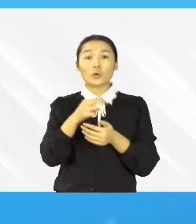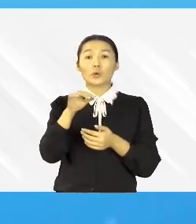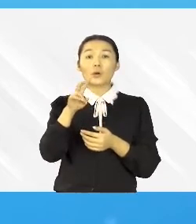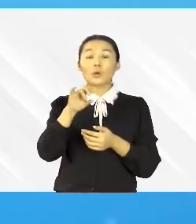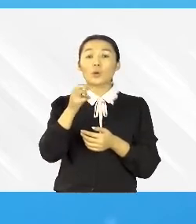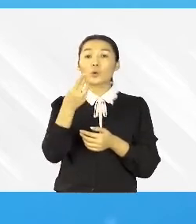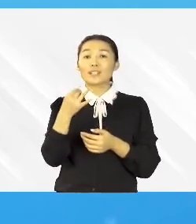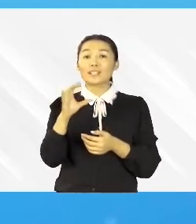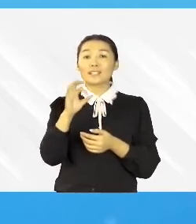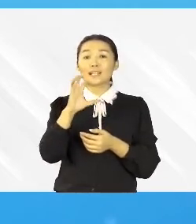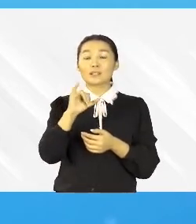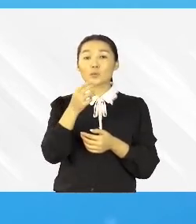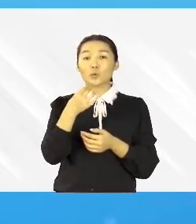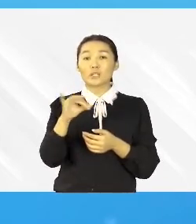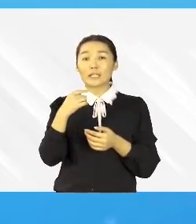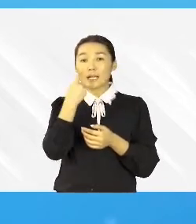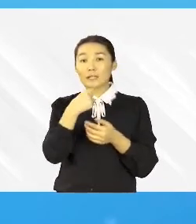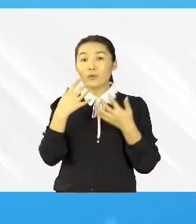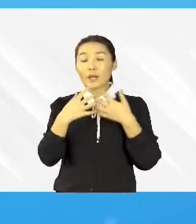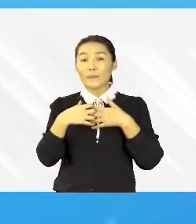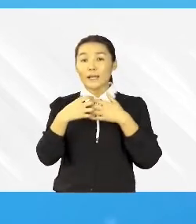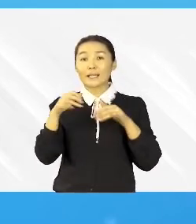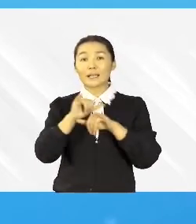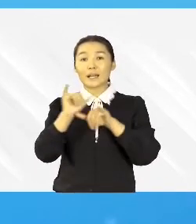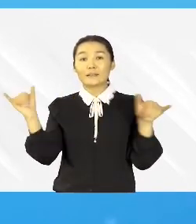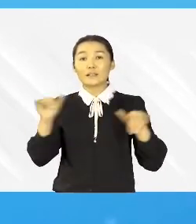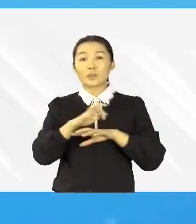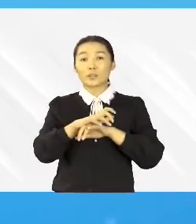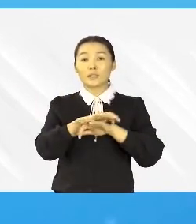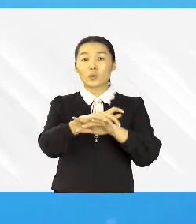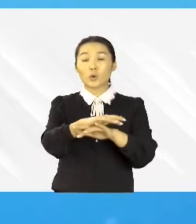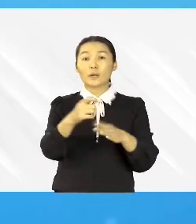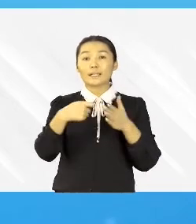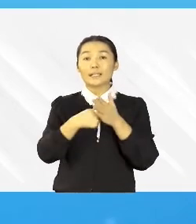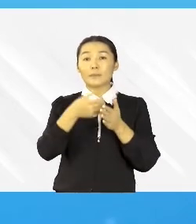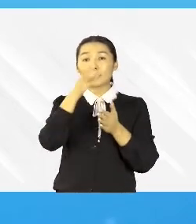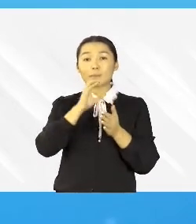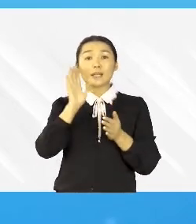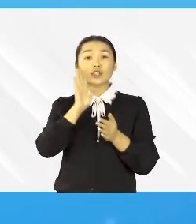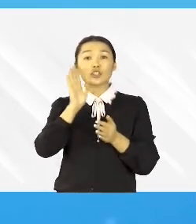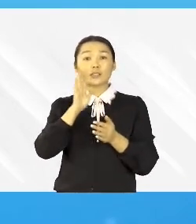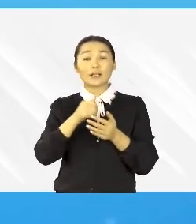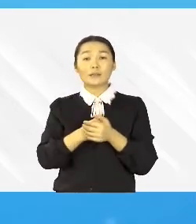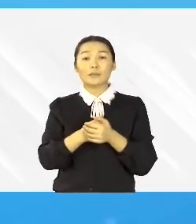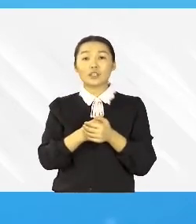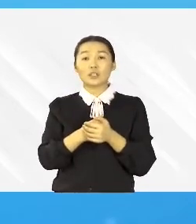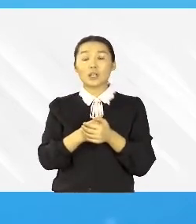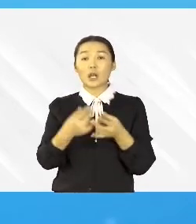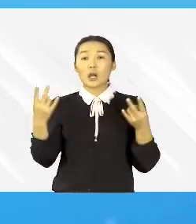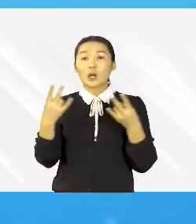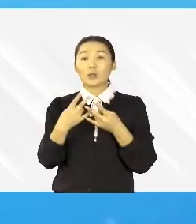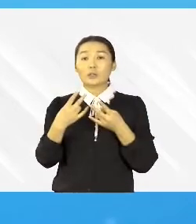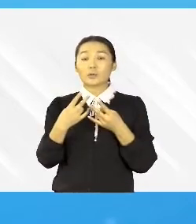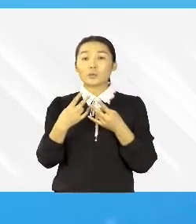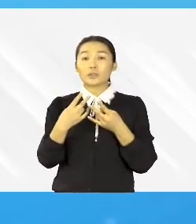Колюще-сосущий ротовой аппарат развился у насекомых для потребления жидкой пищи. Для этого им необходимо прокалывать пищевой